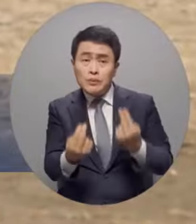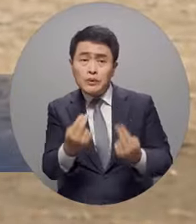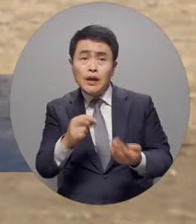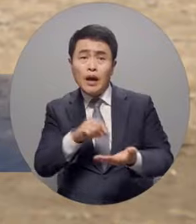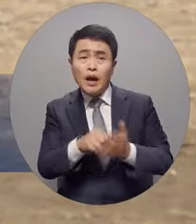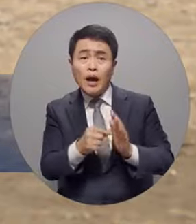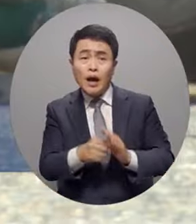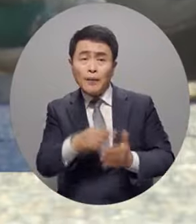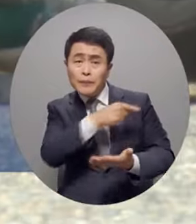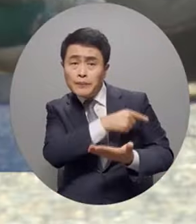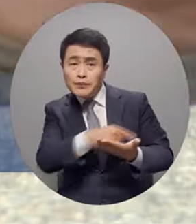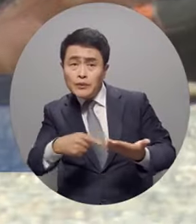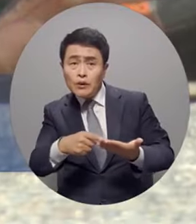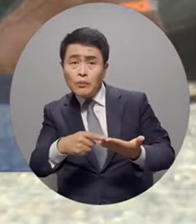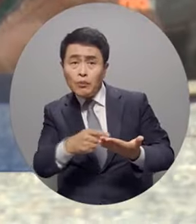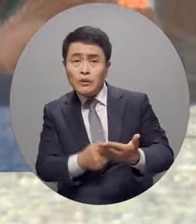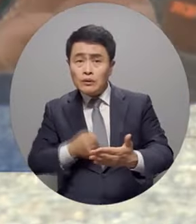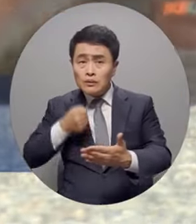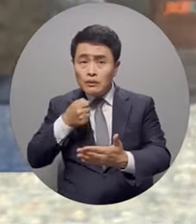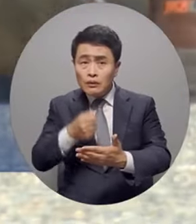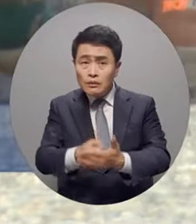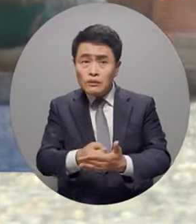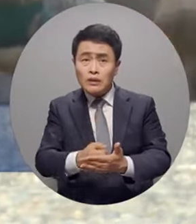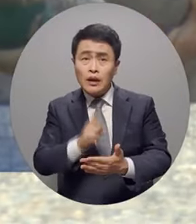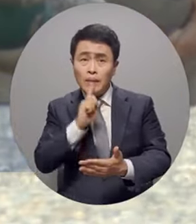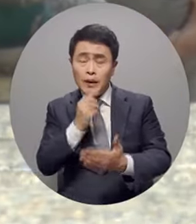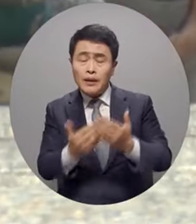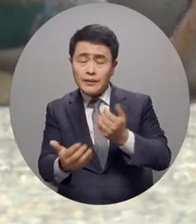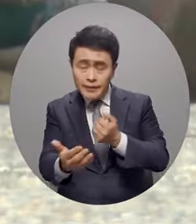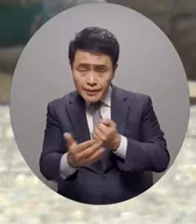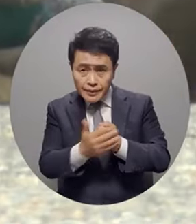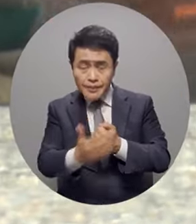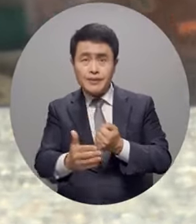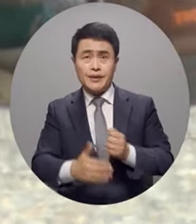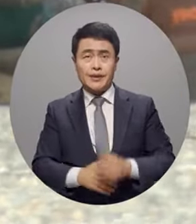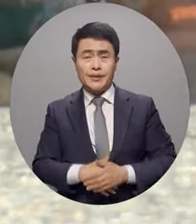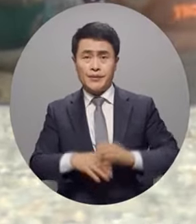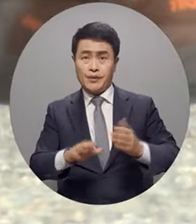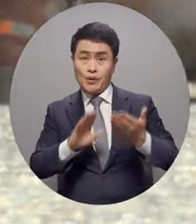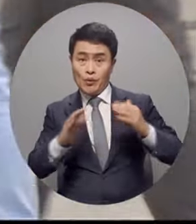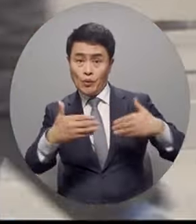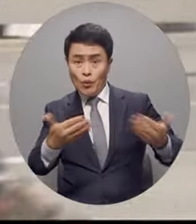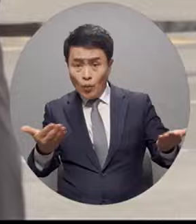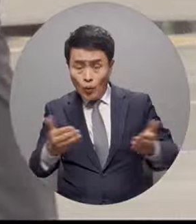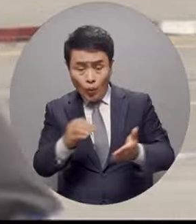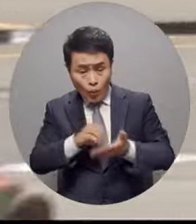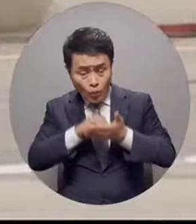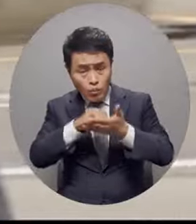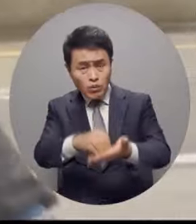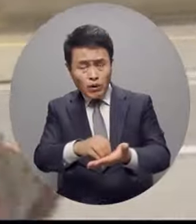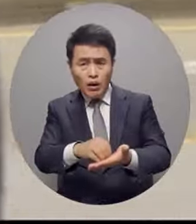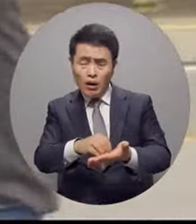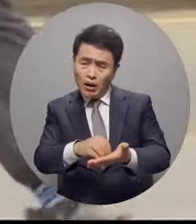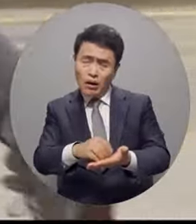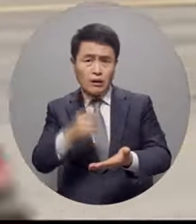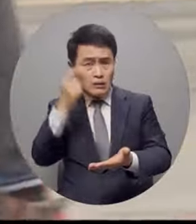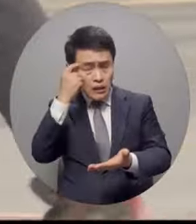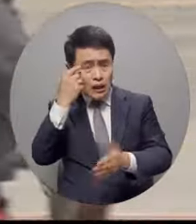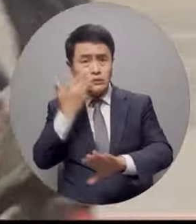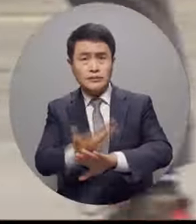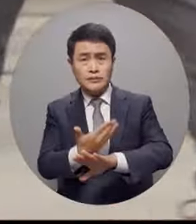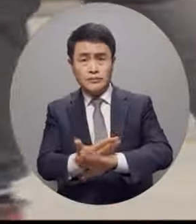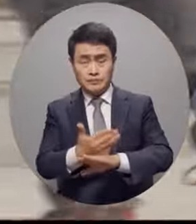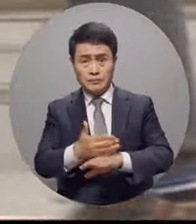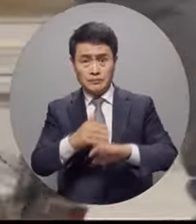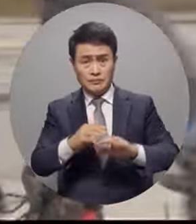적자폭이 결정된다는 그런 것까지 이야기를 하기 때문에. 외국인 노동자 고용을 놓고도 시각이 다릅니다.